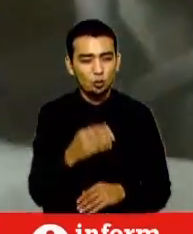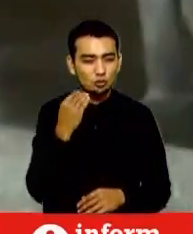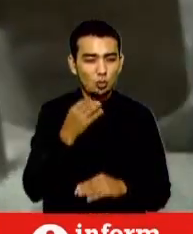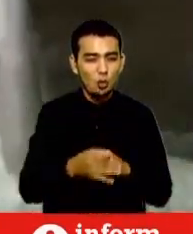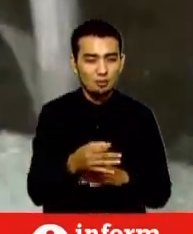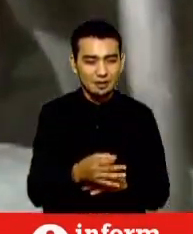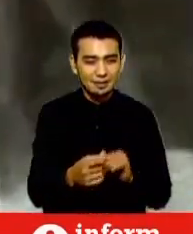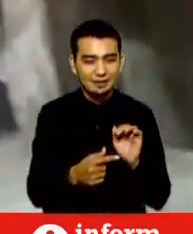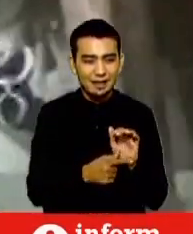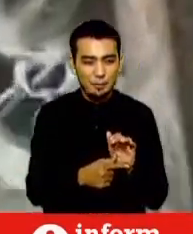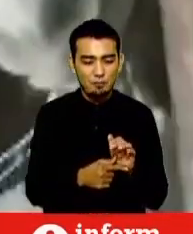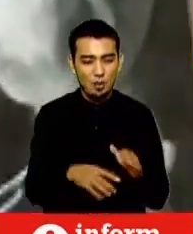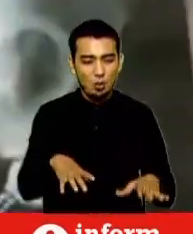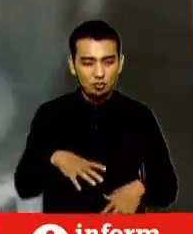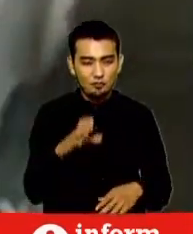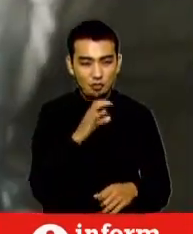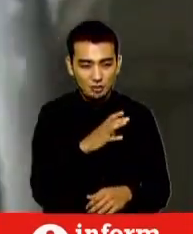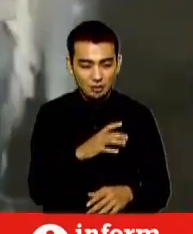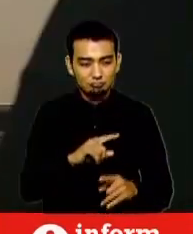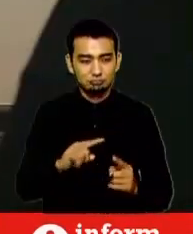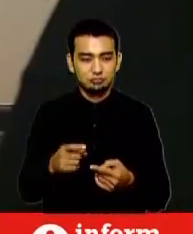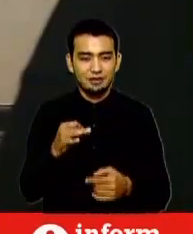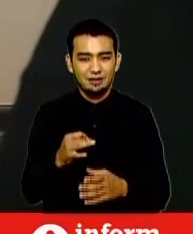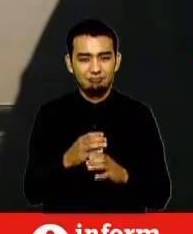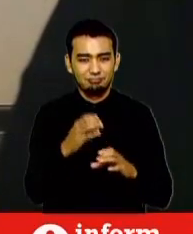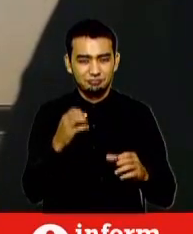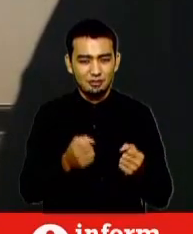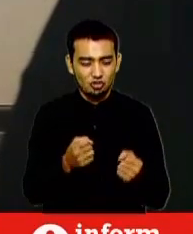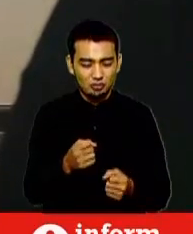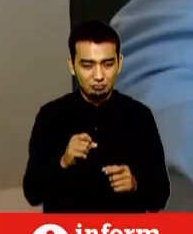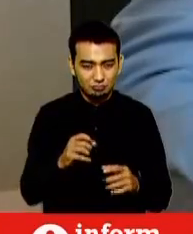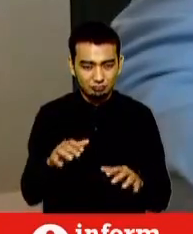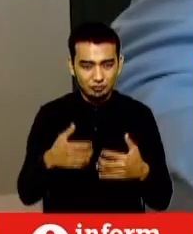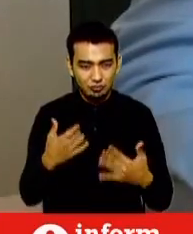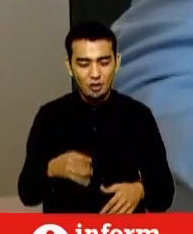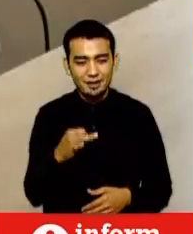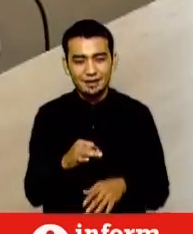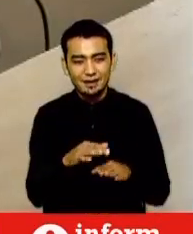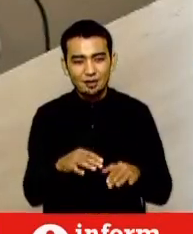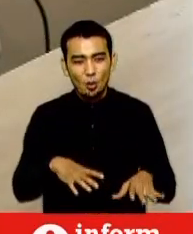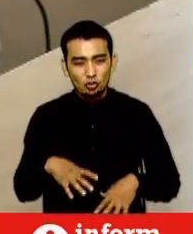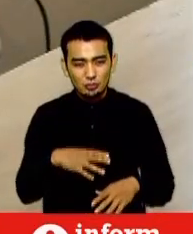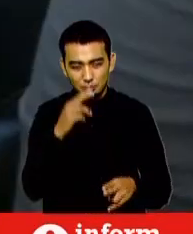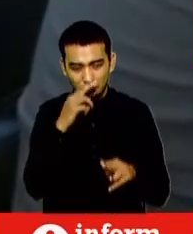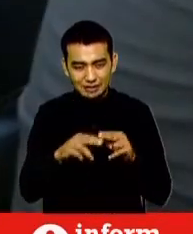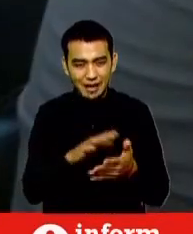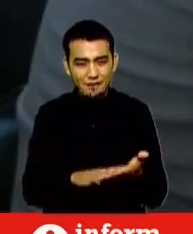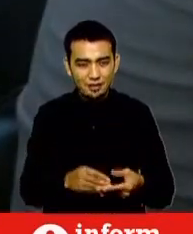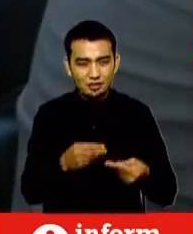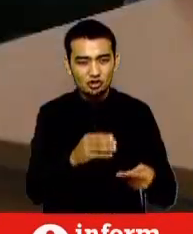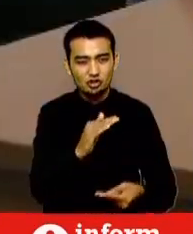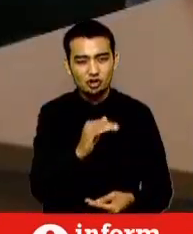изъяли семь похищенных лошадей и грузовик заявление о пропаже скотана в Дежурную часть жанаоркинского отдела